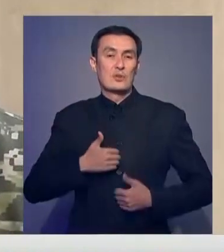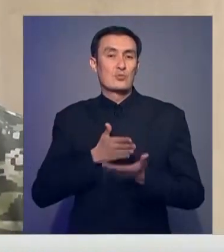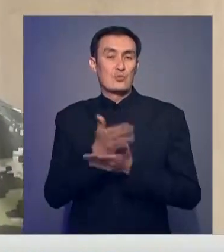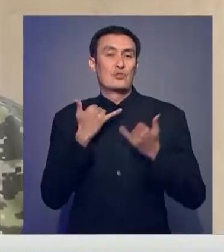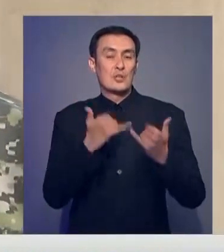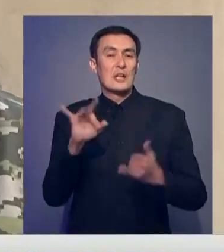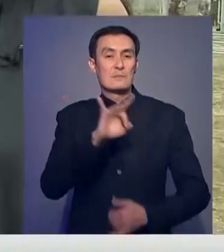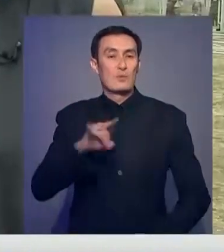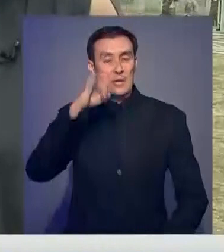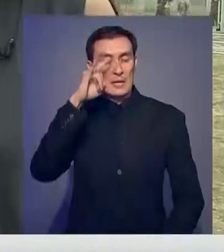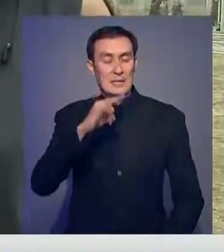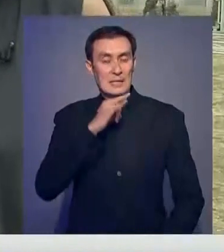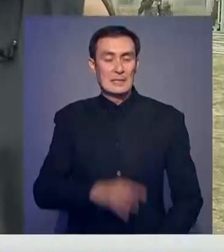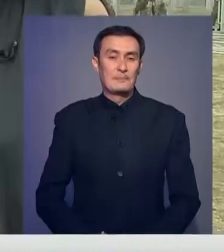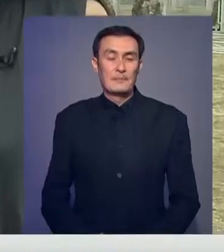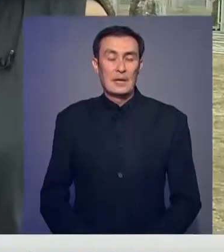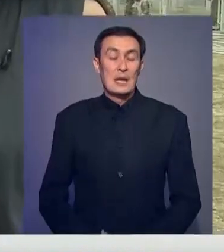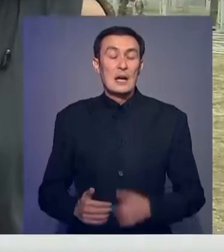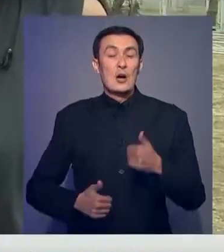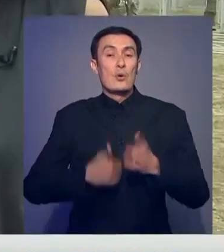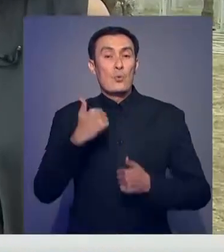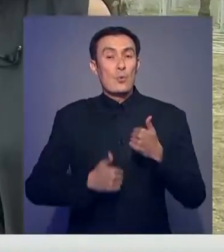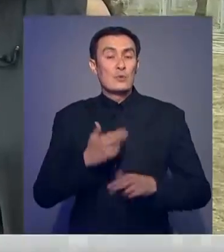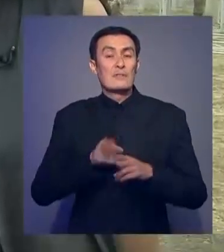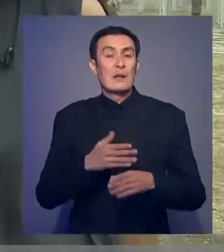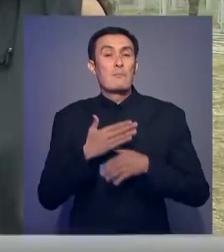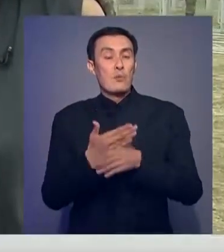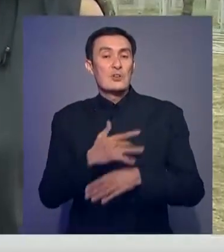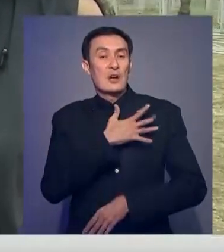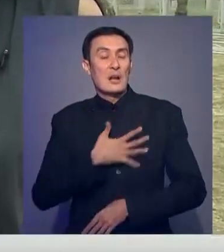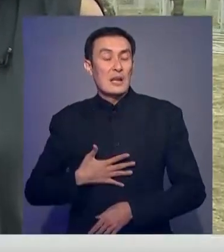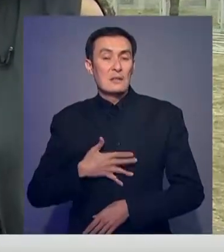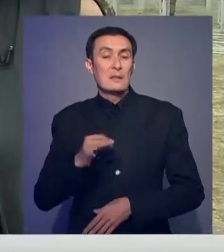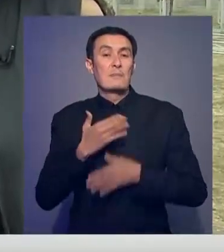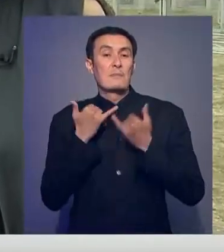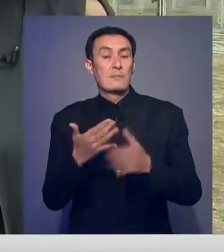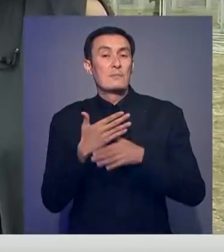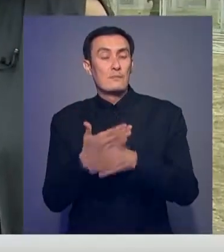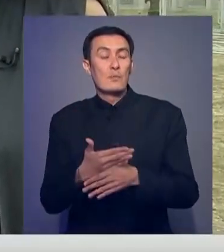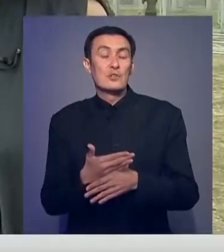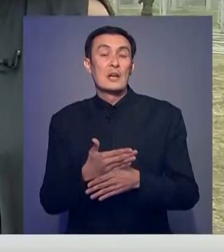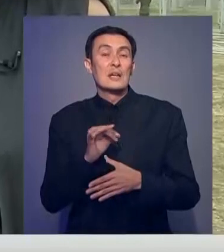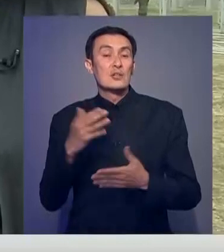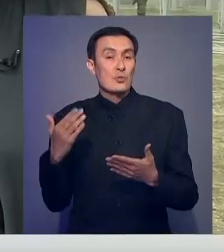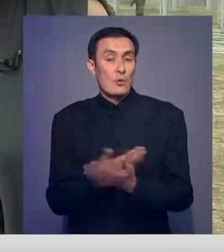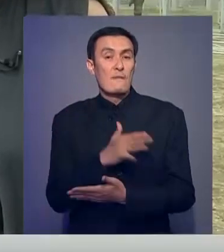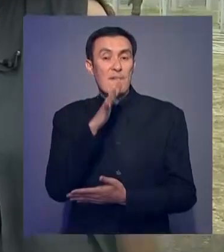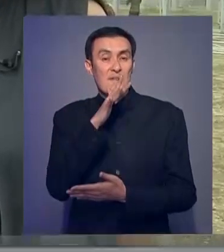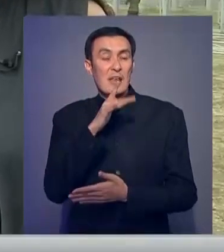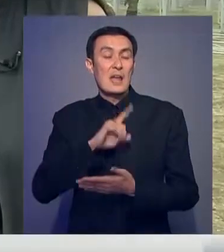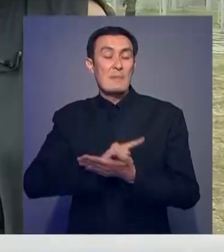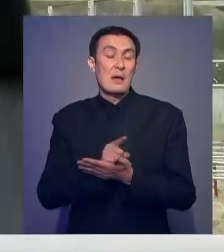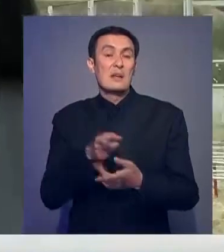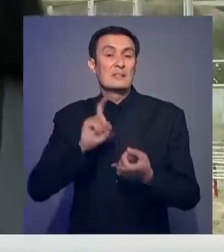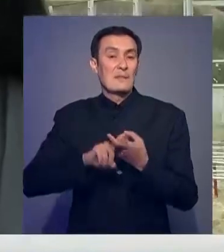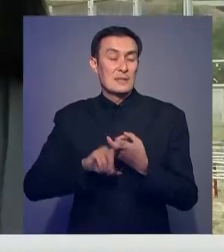служить Республике Казахстан. Давай! Очередная задача конкурса – помощь раненым и больным с оказанием им первой доврачебной помощи. И снова время играет